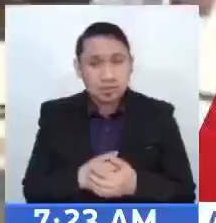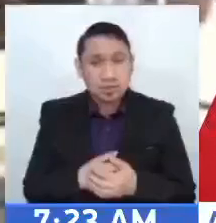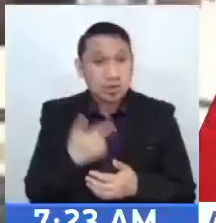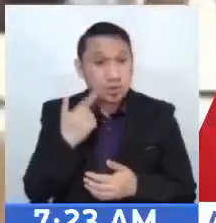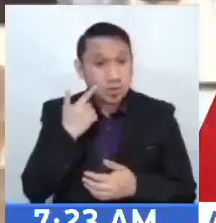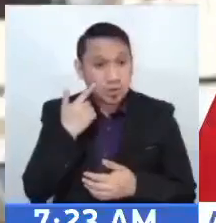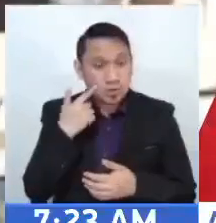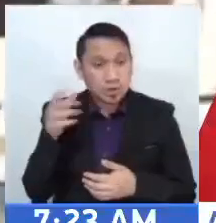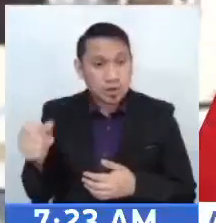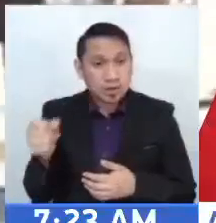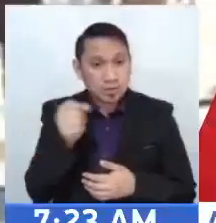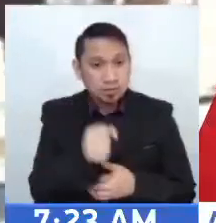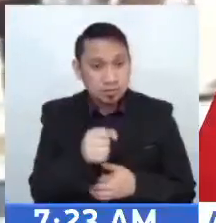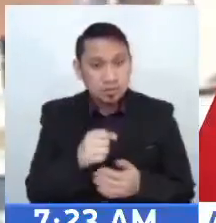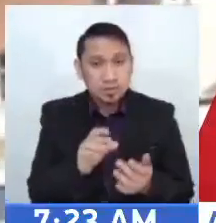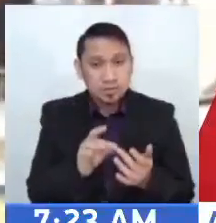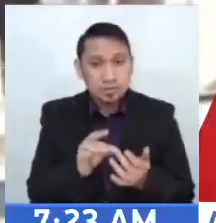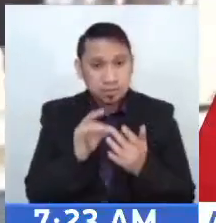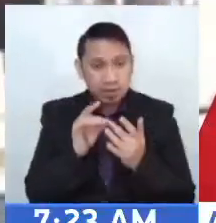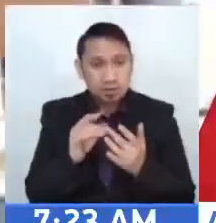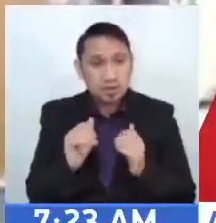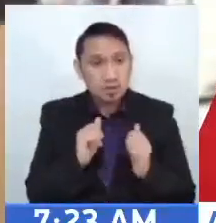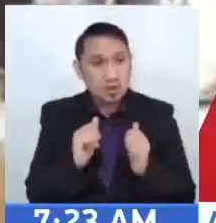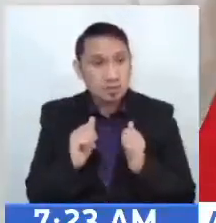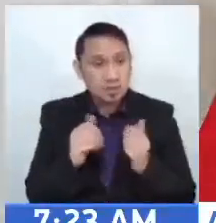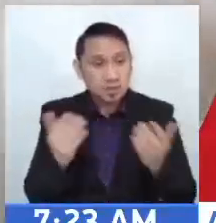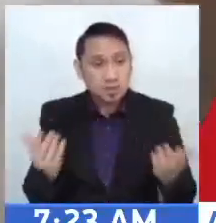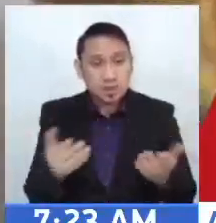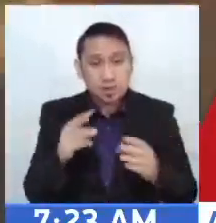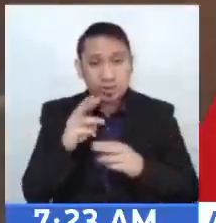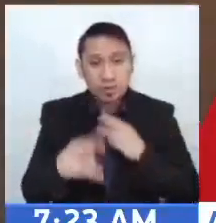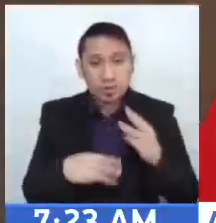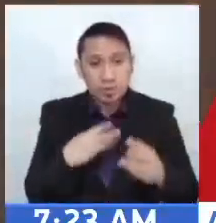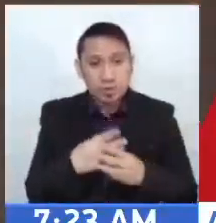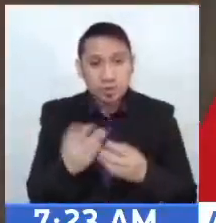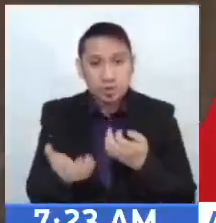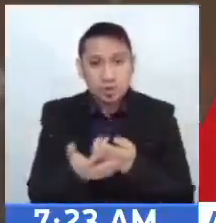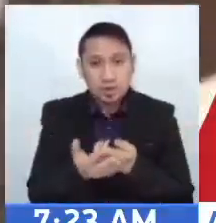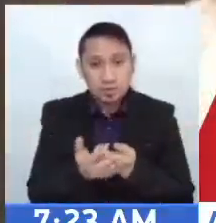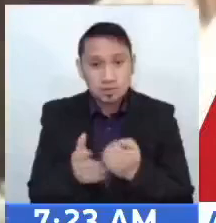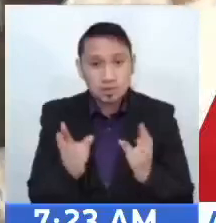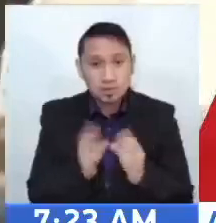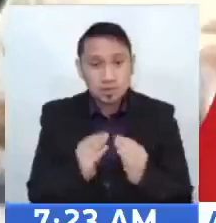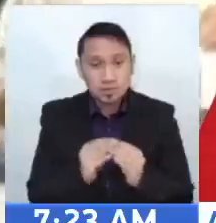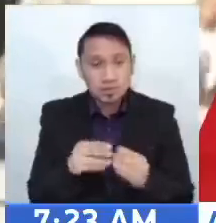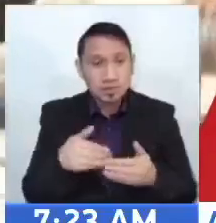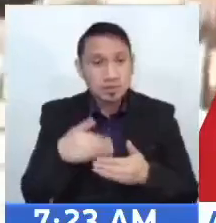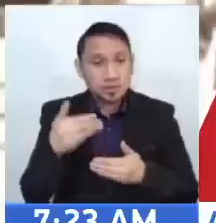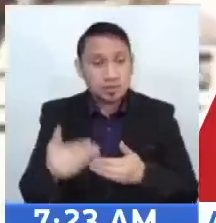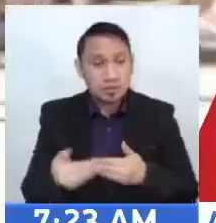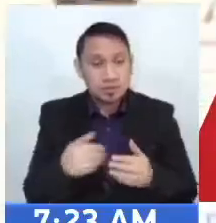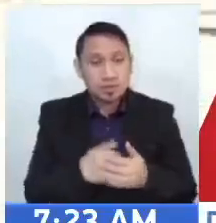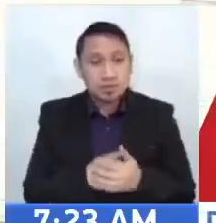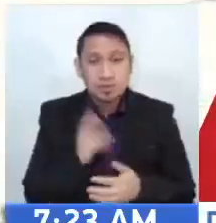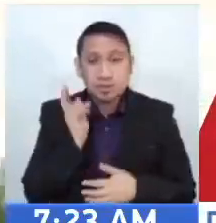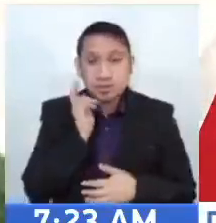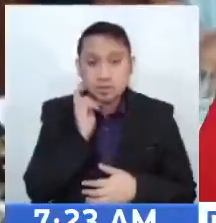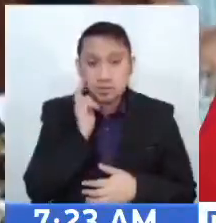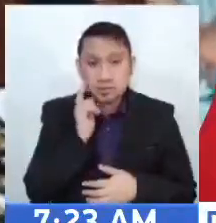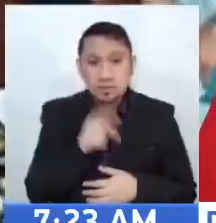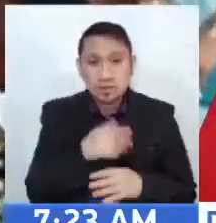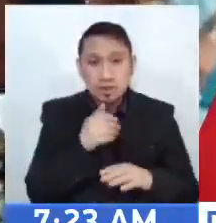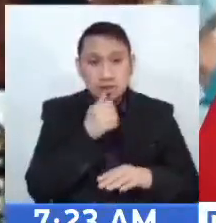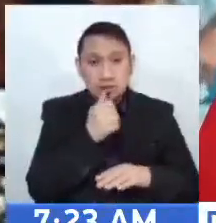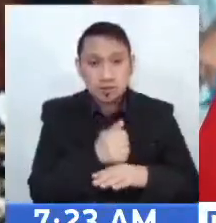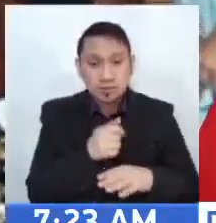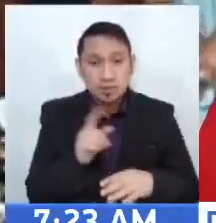Arroyo bilang Special Ambassador sa World Economic Forum. Sa termino naman ni dating Pangulong Rodrigo Duterte, inapoint siya bilang